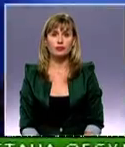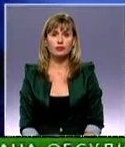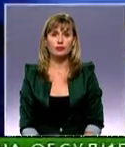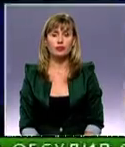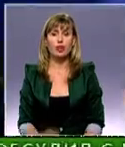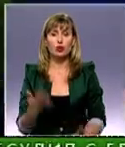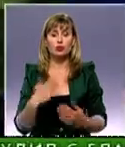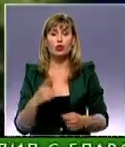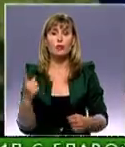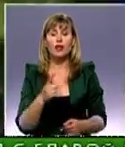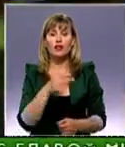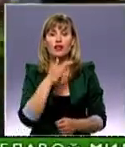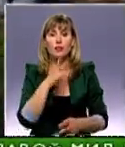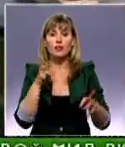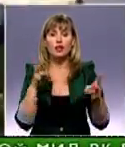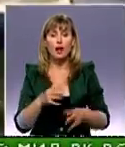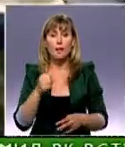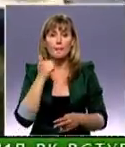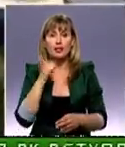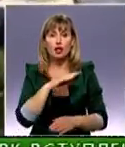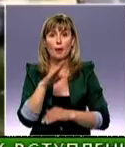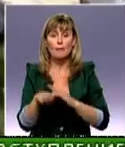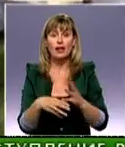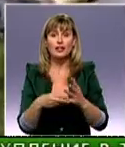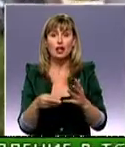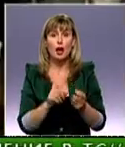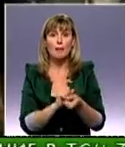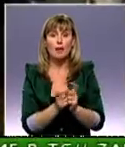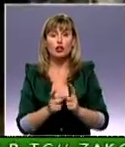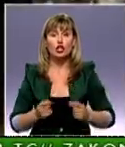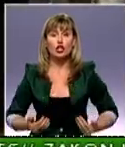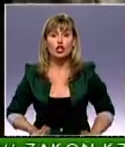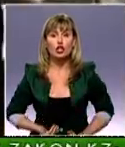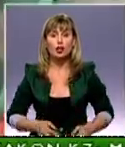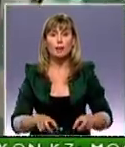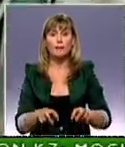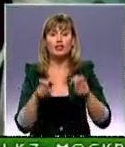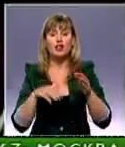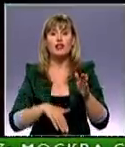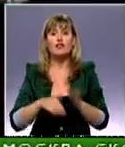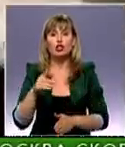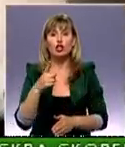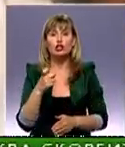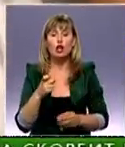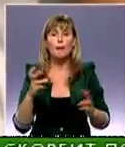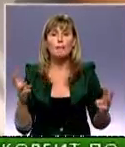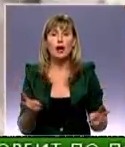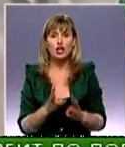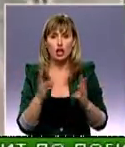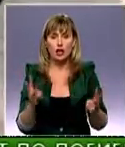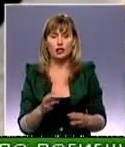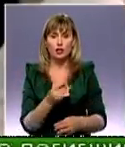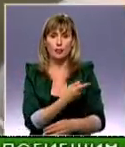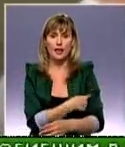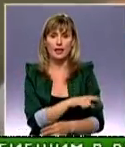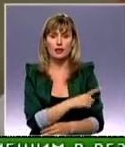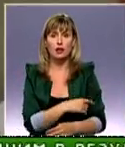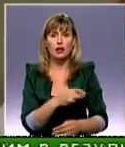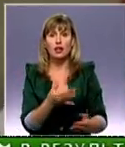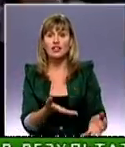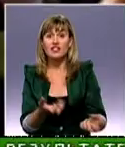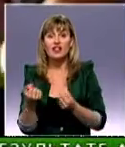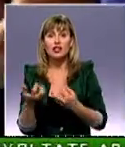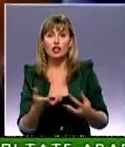Уже в первые минуты трагедии в московской подземке боролись за жизнь пострадавших пассажиров свыше 100 пожарных, спасателей и медиков. Извлекать людей